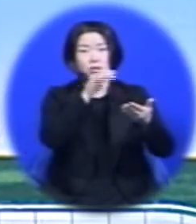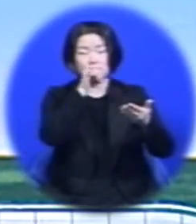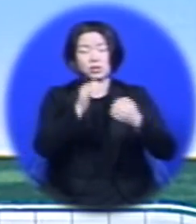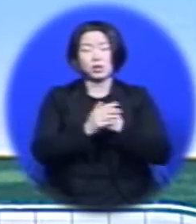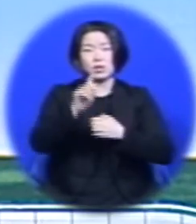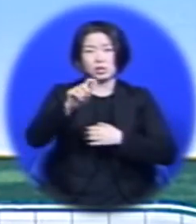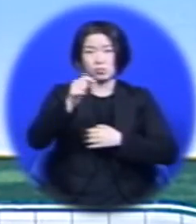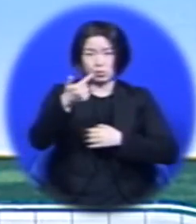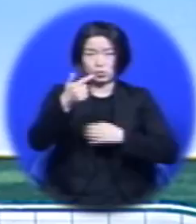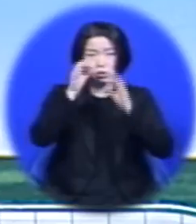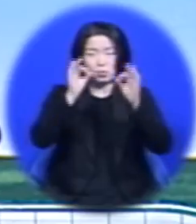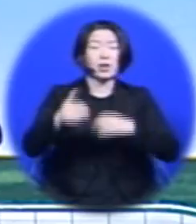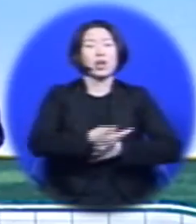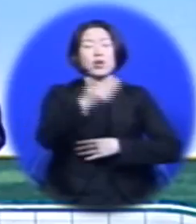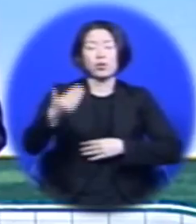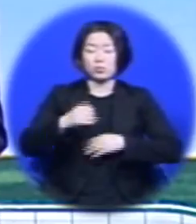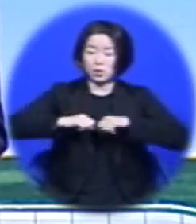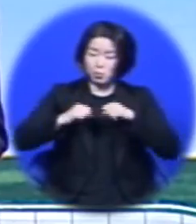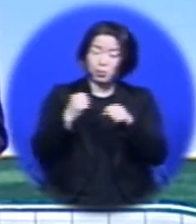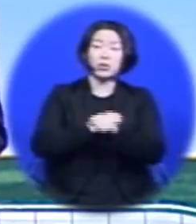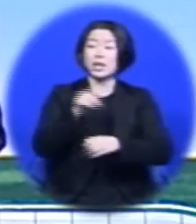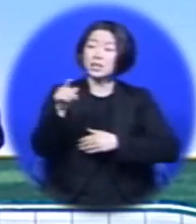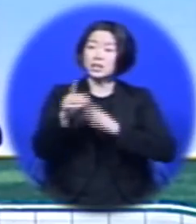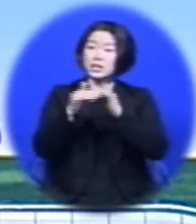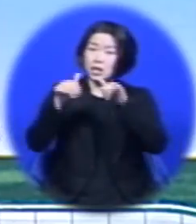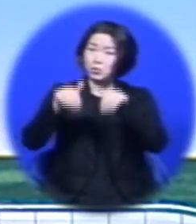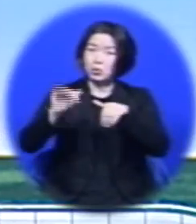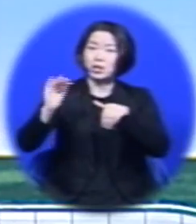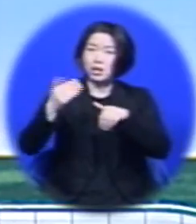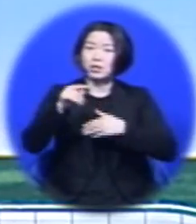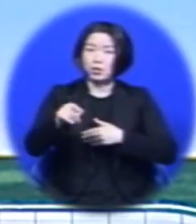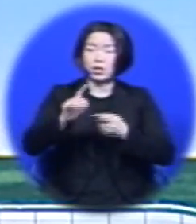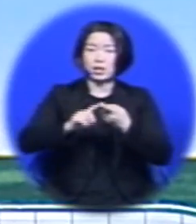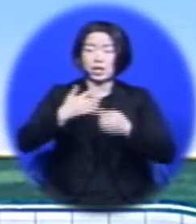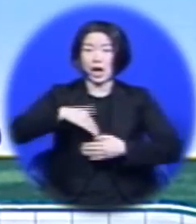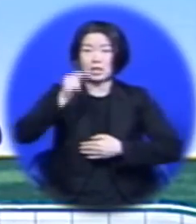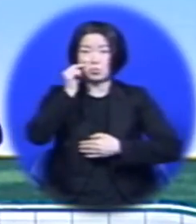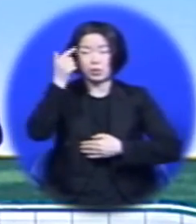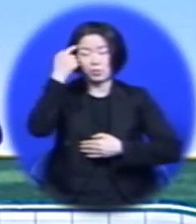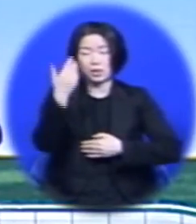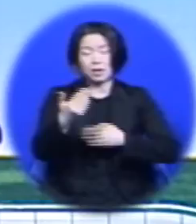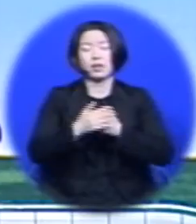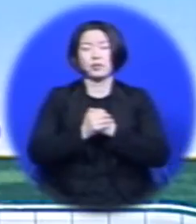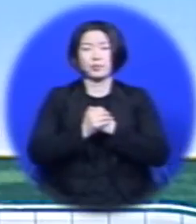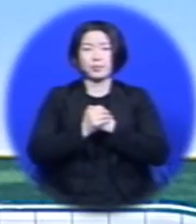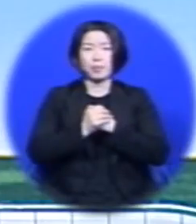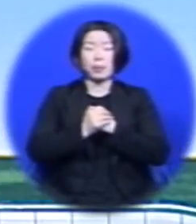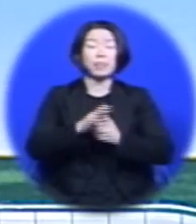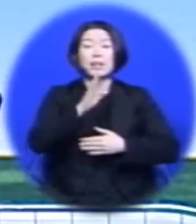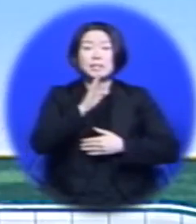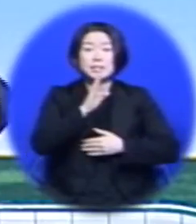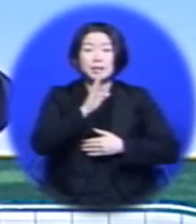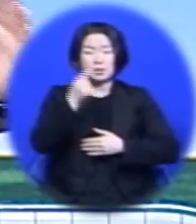16절에 보면 여러분이 복종하는 그 사람의 종이 되는 것임을 알지 못합니까 실제로